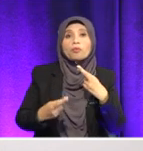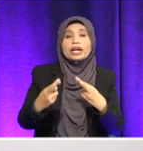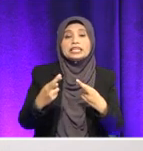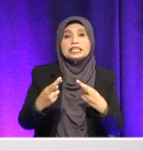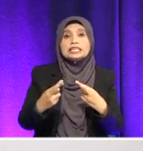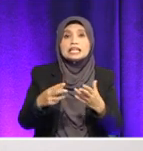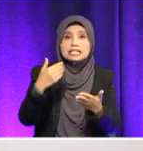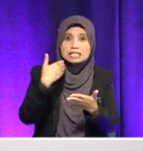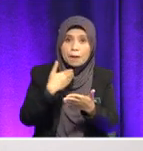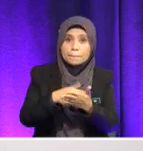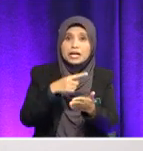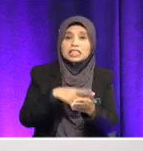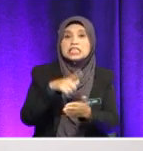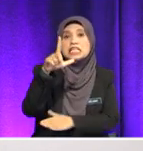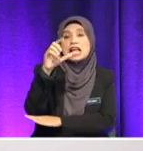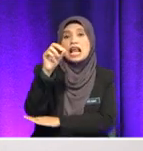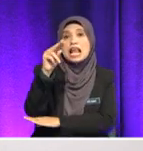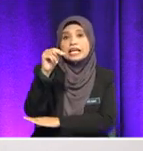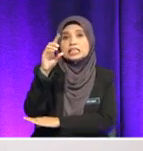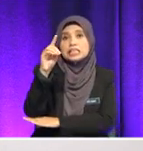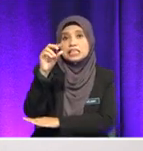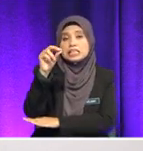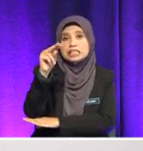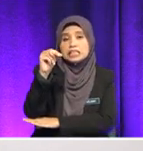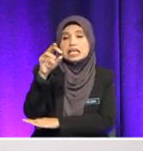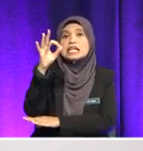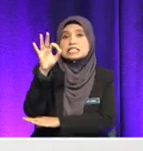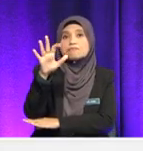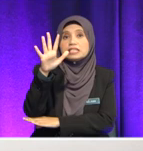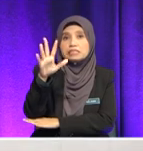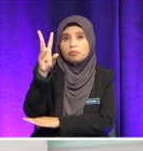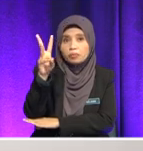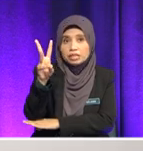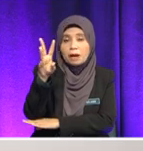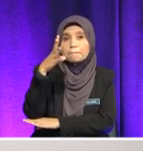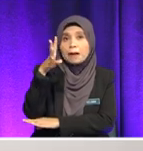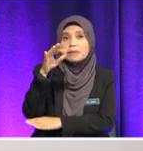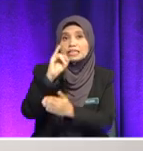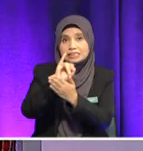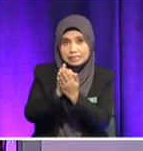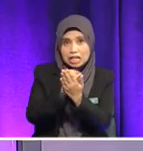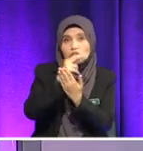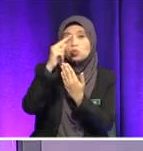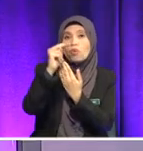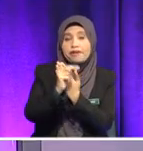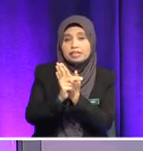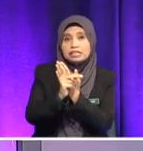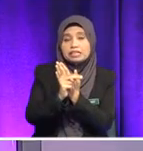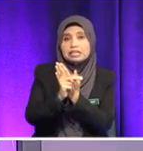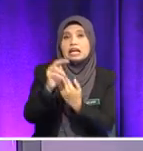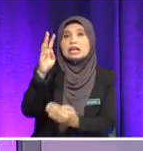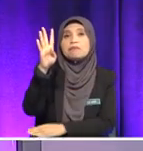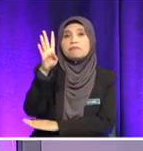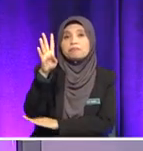14 Januari 1956 1956 14 Januari 1956 jadi perjalanan